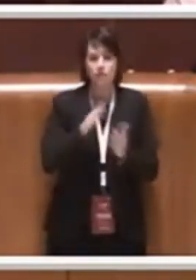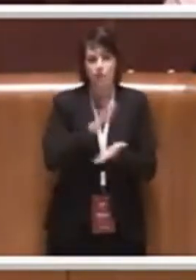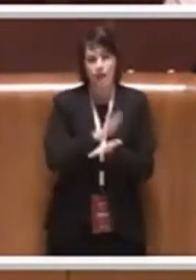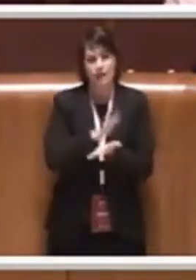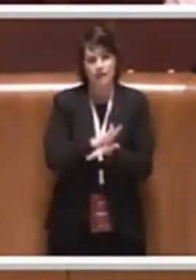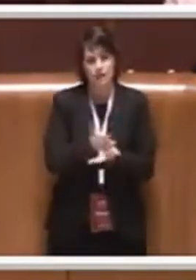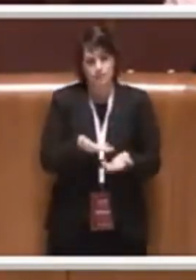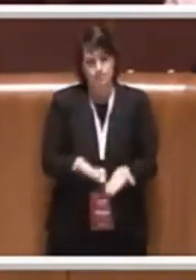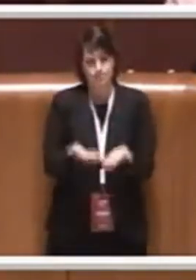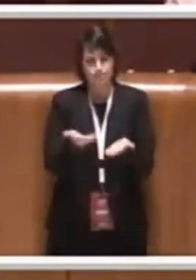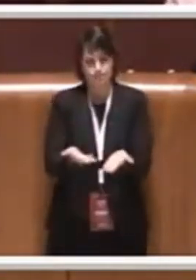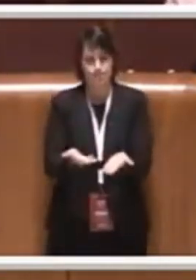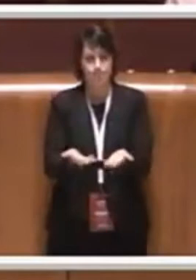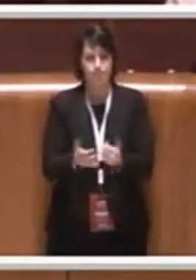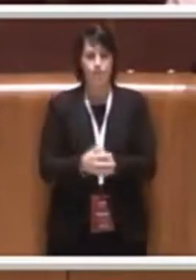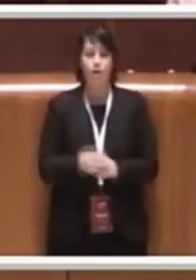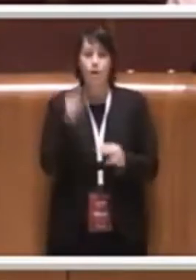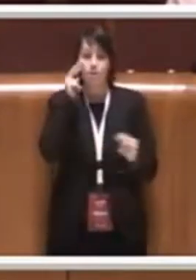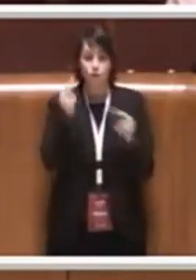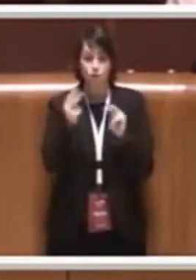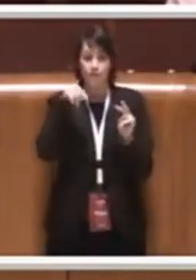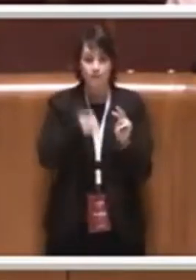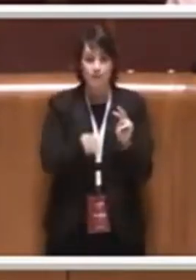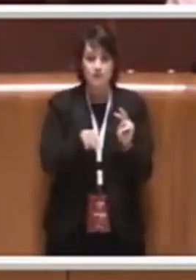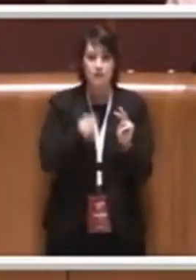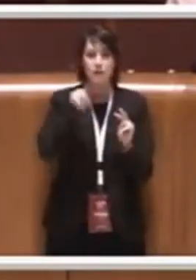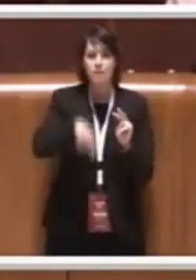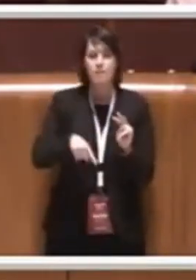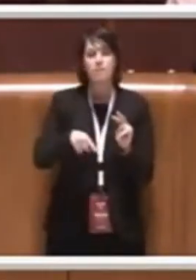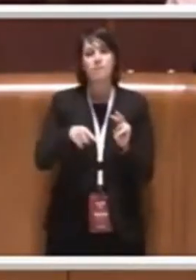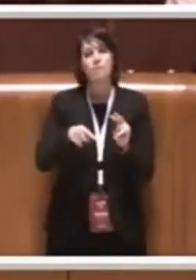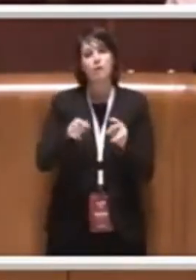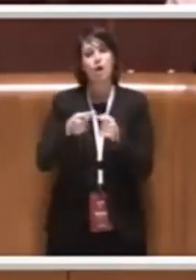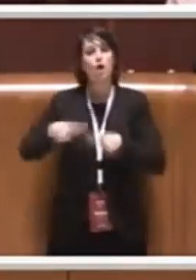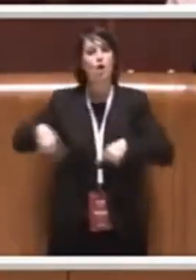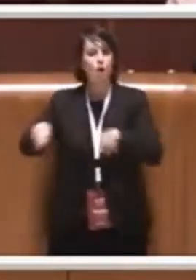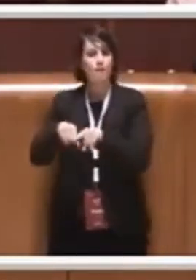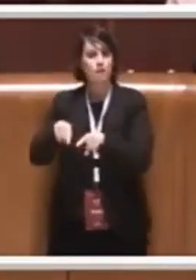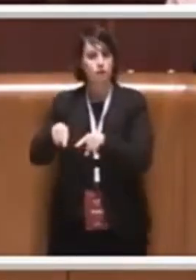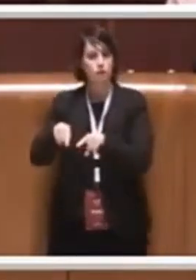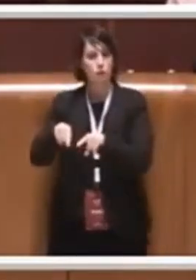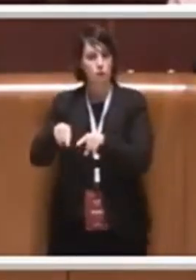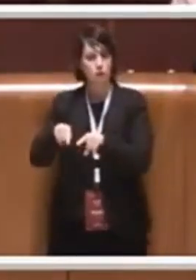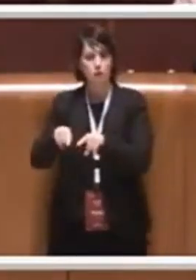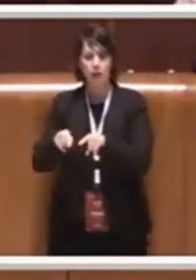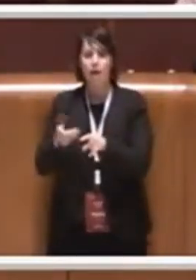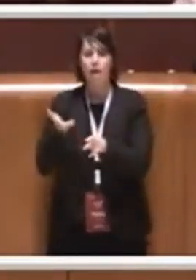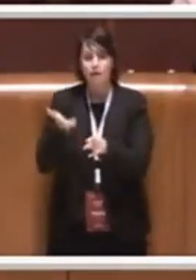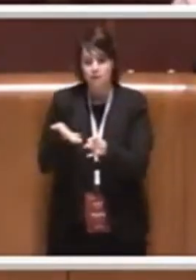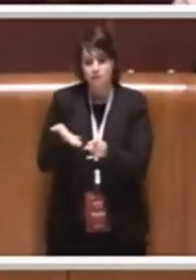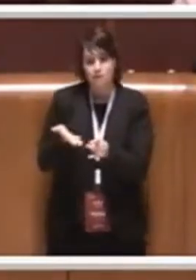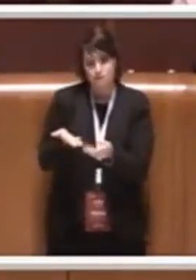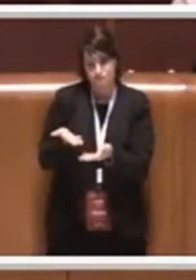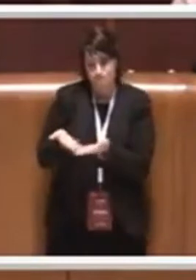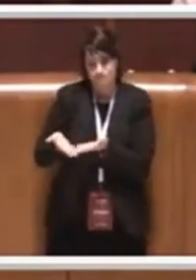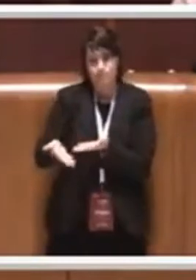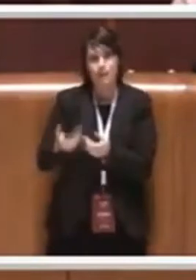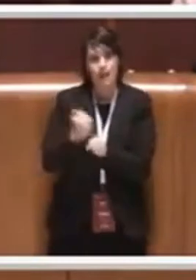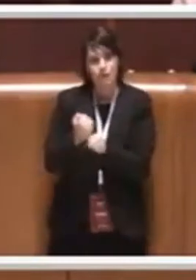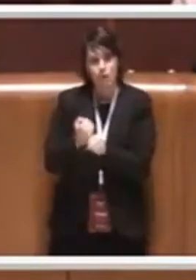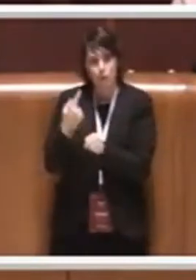municipi, e da questo punto di vista anche la Commissione, con l'onore di presiedere, ha fatto e sta portando avanti un lavoro in questo